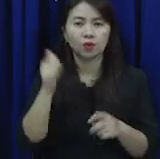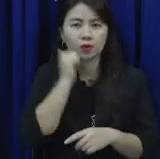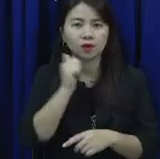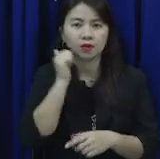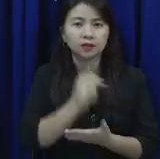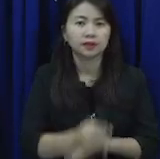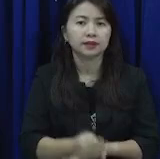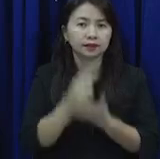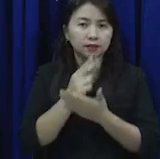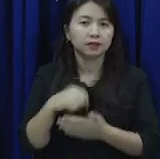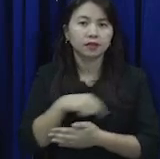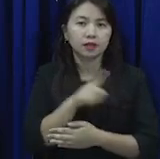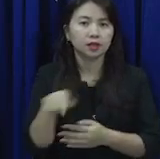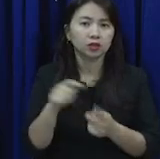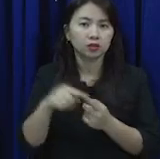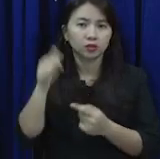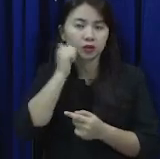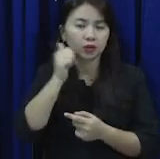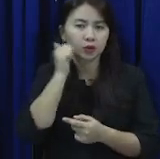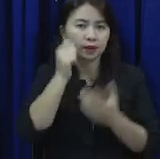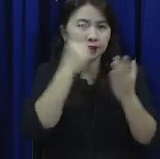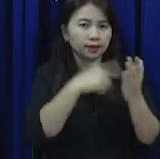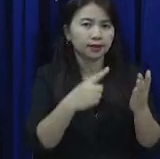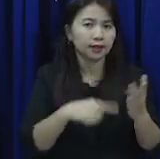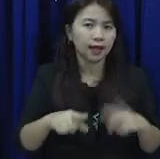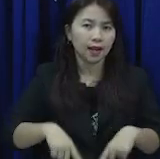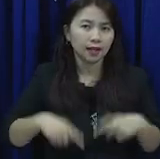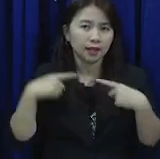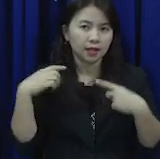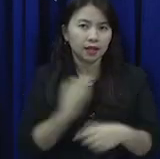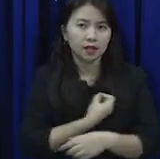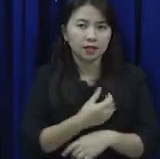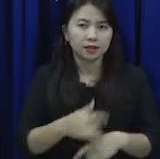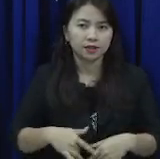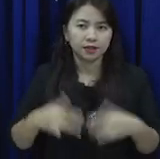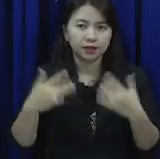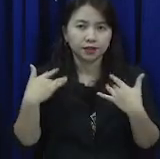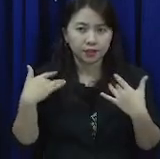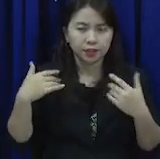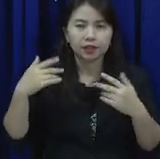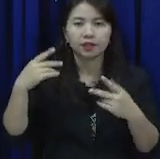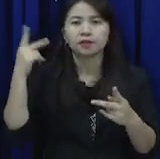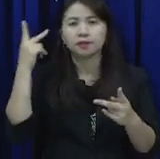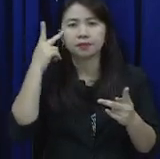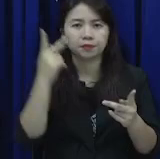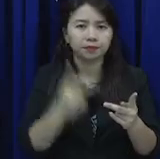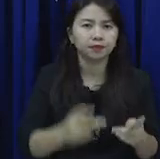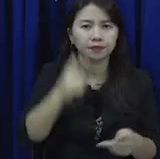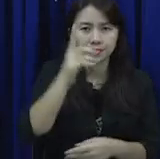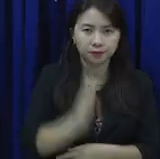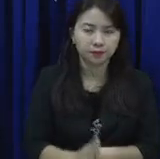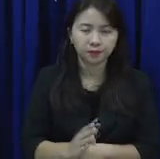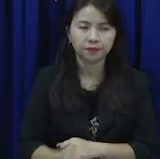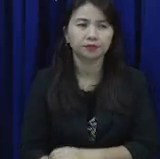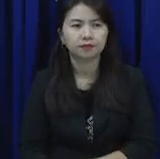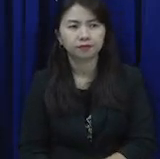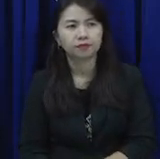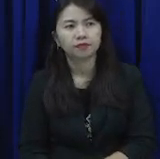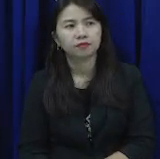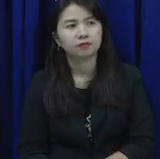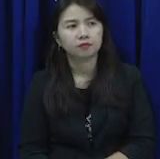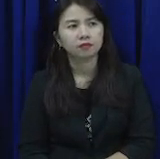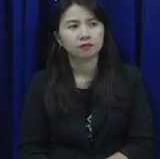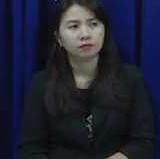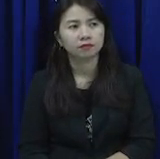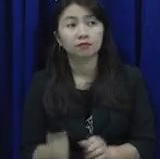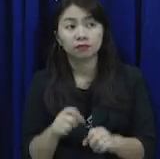us to always be in Check in living our life according to God's purpose amen amen yan ang napakaimportante sa lahat All right Dito